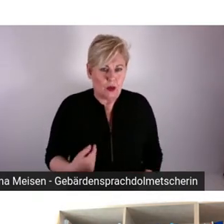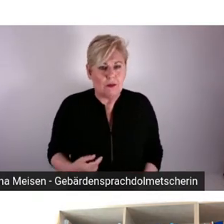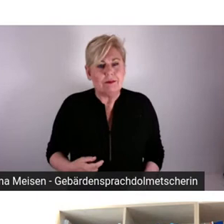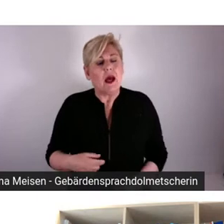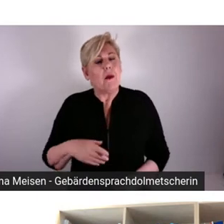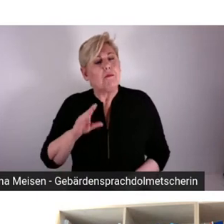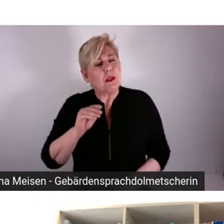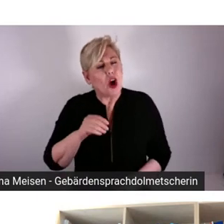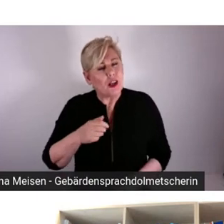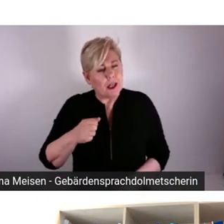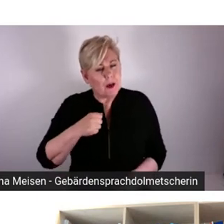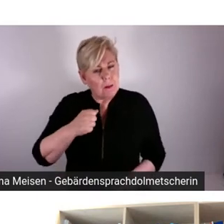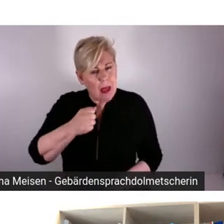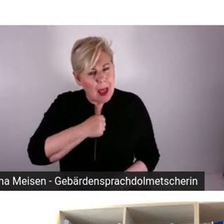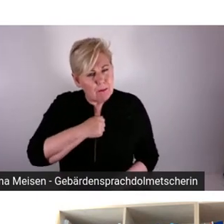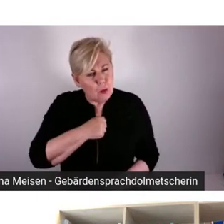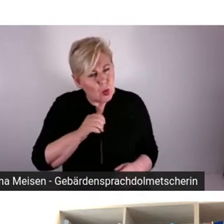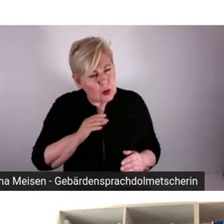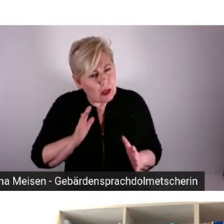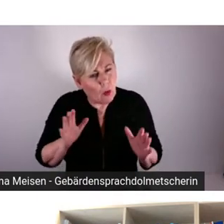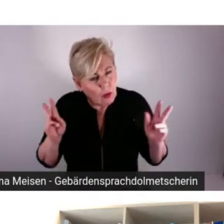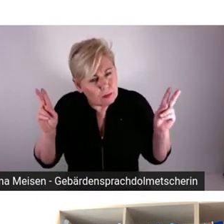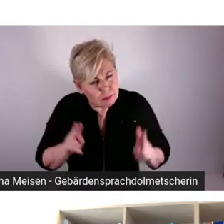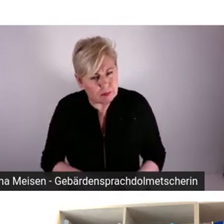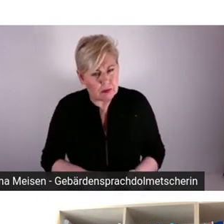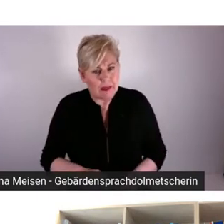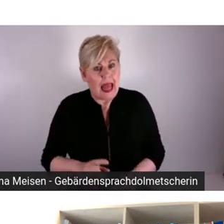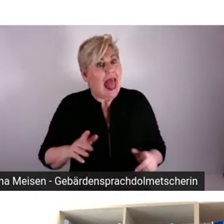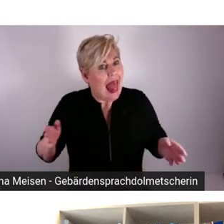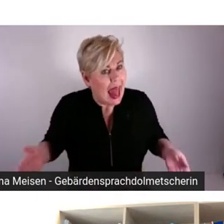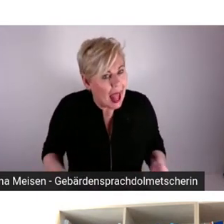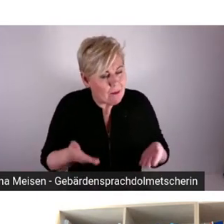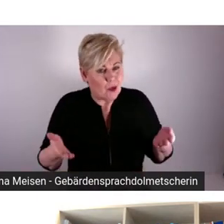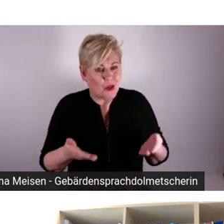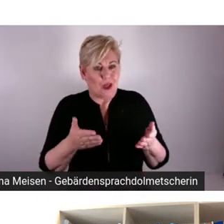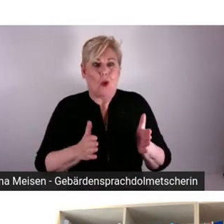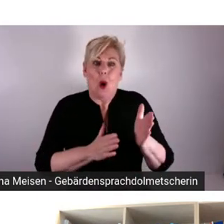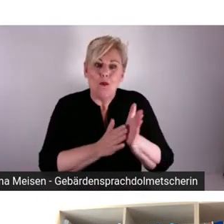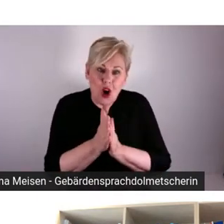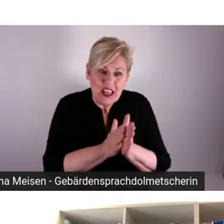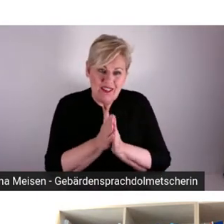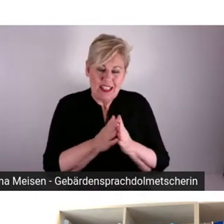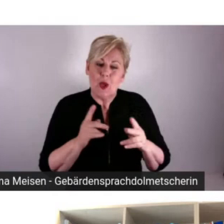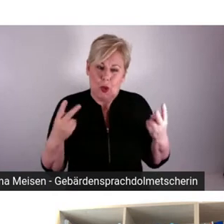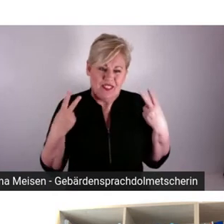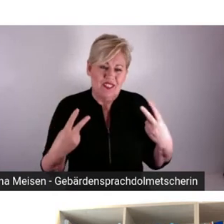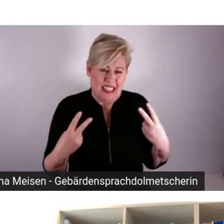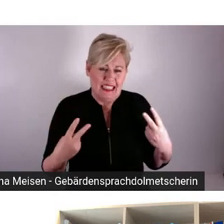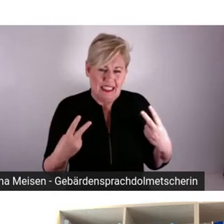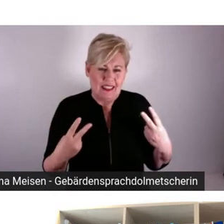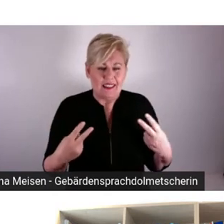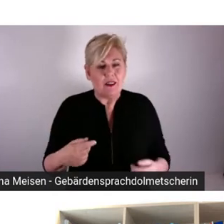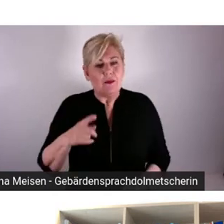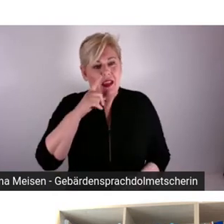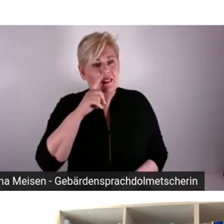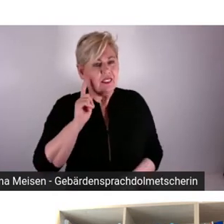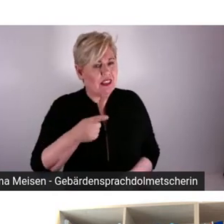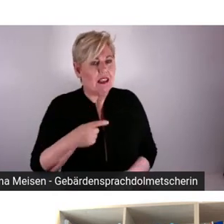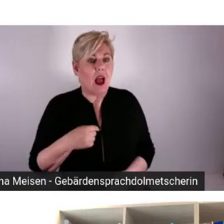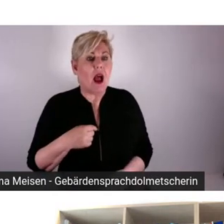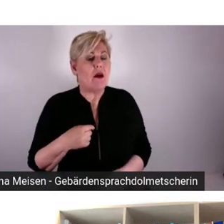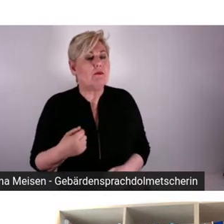Entmutigung ist ein guter Punkt. Ermutigung und Motivation sind natürlich ganz wichtig. Wenn wir wieder auf die